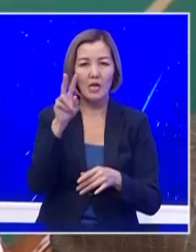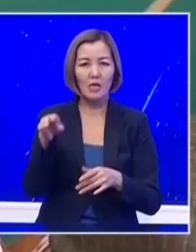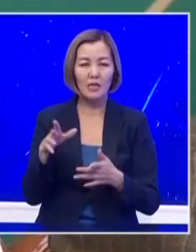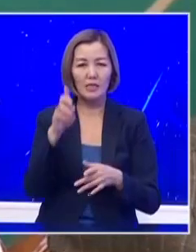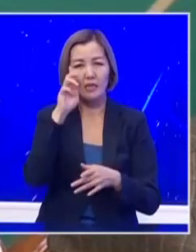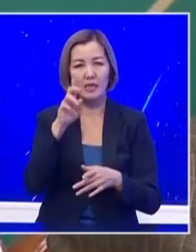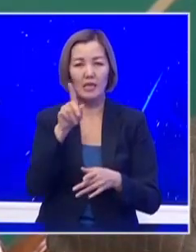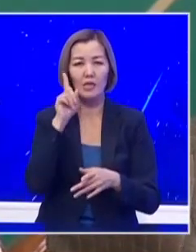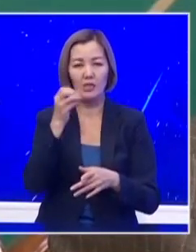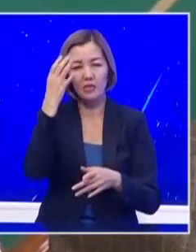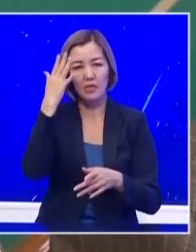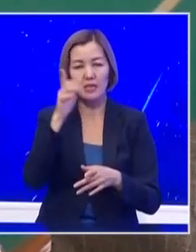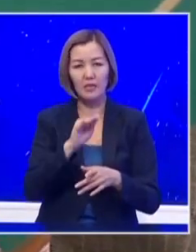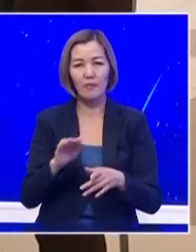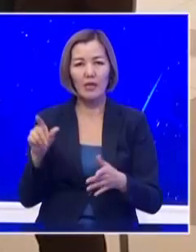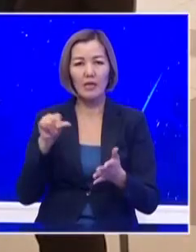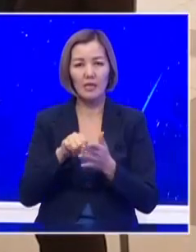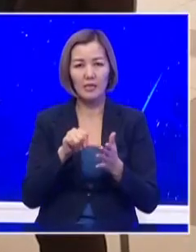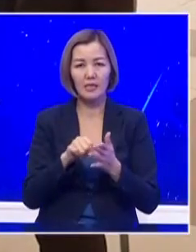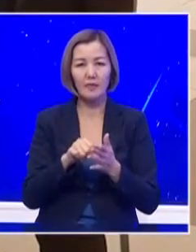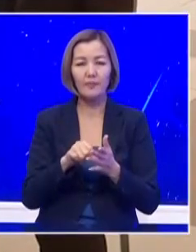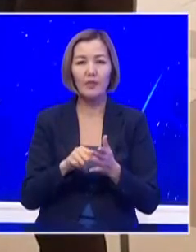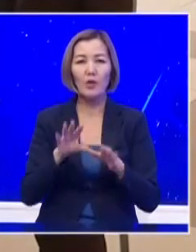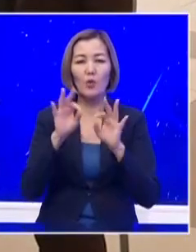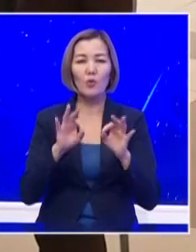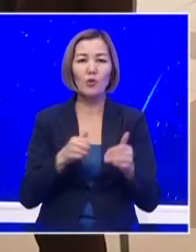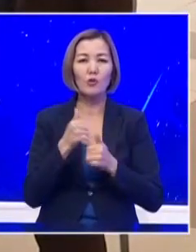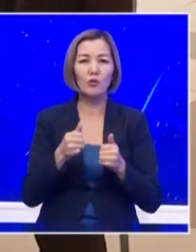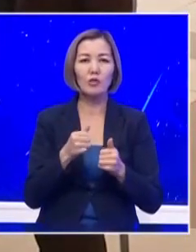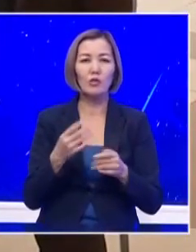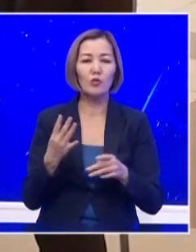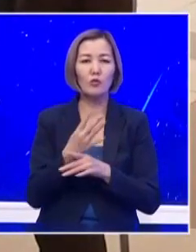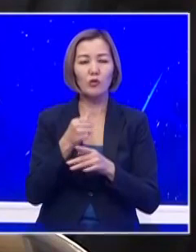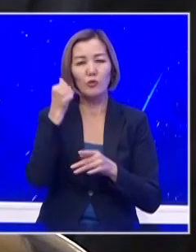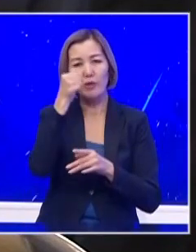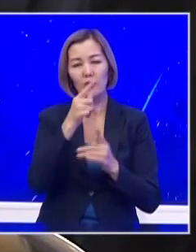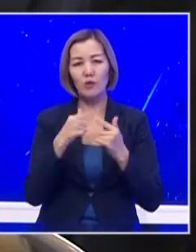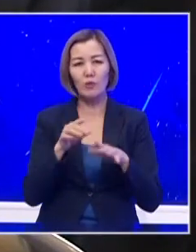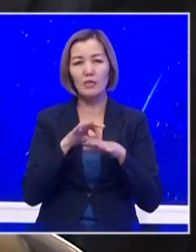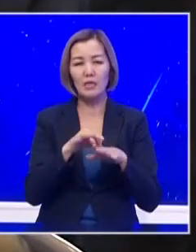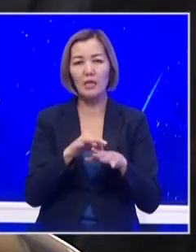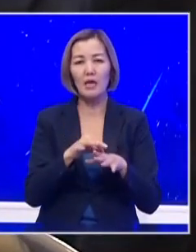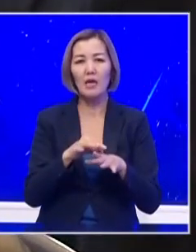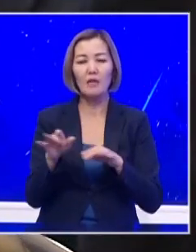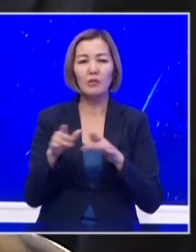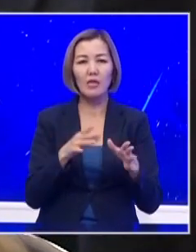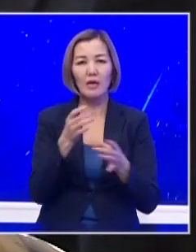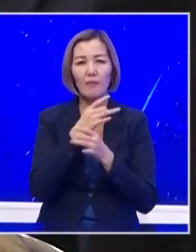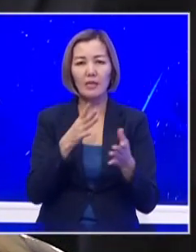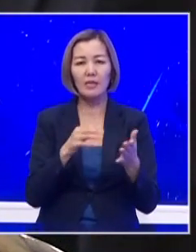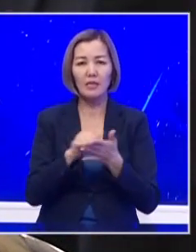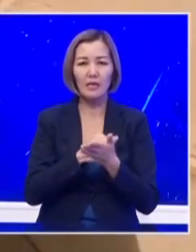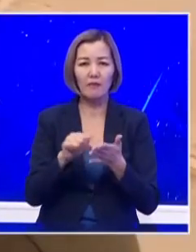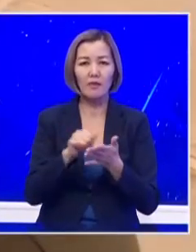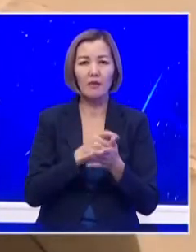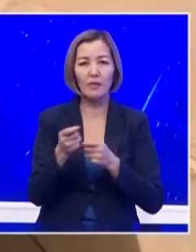Өзбекстан және Қырғызстан елінен келген жас дарындар қатысты. Айта кетейік, өнер додасы осымен 4-ші мәрте ұйымдастырылды. Аталмыш шараға